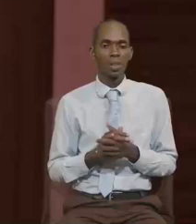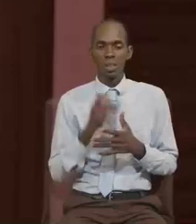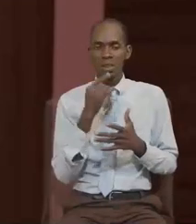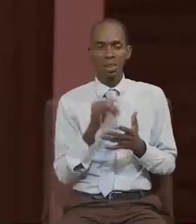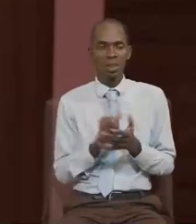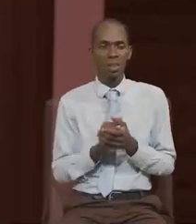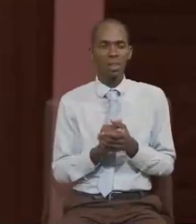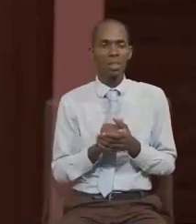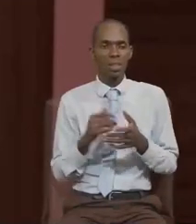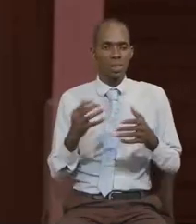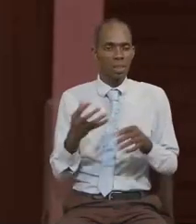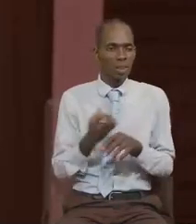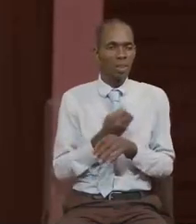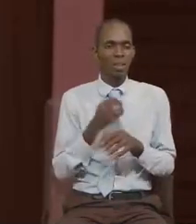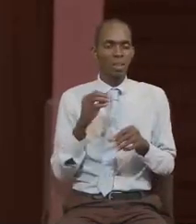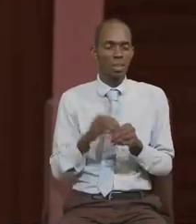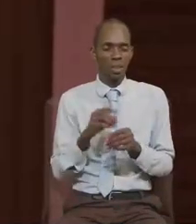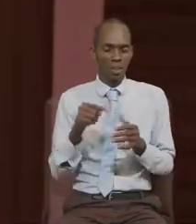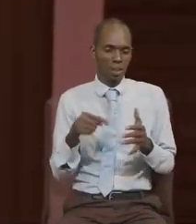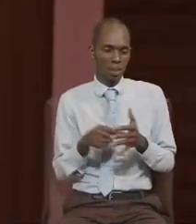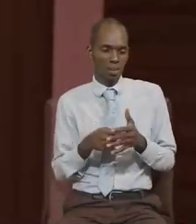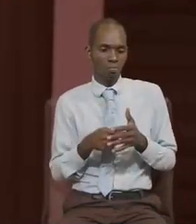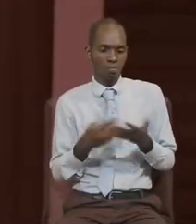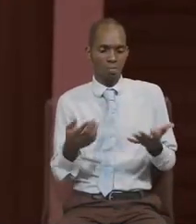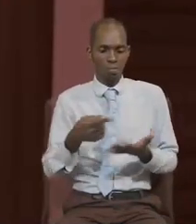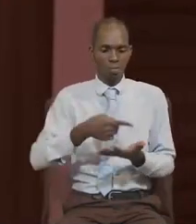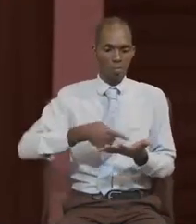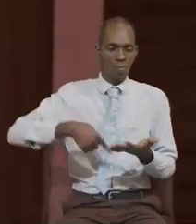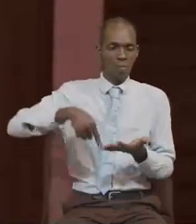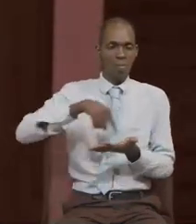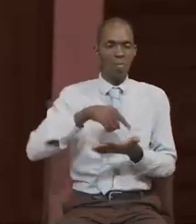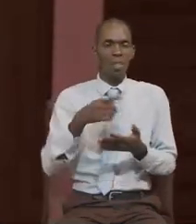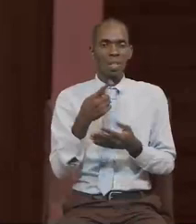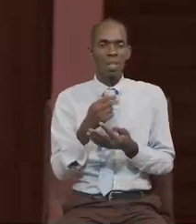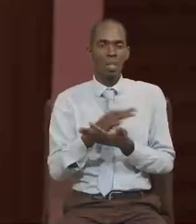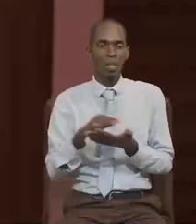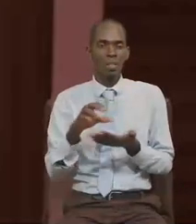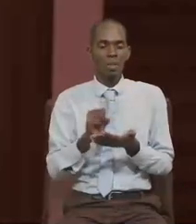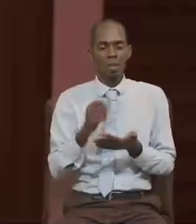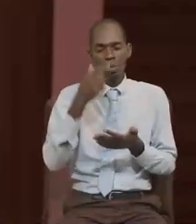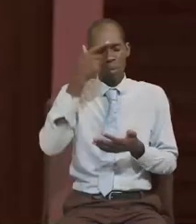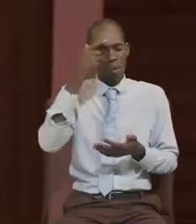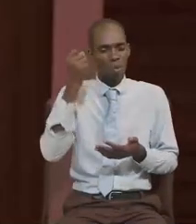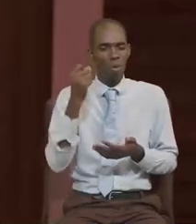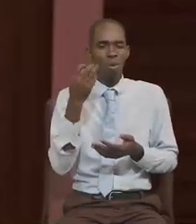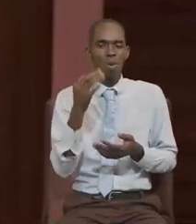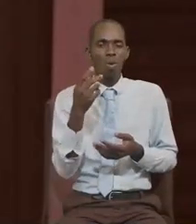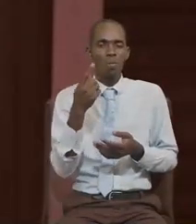reste dans ce cercle. Alors tu seras juste. Mais à cause de la nature